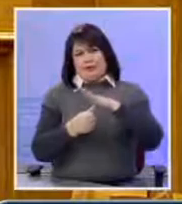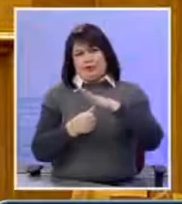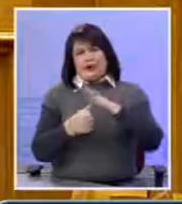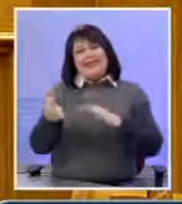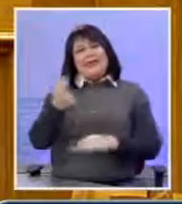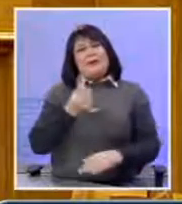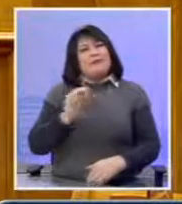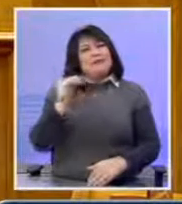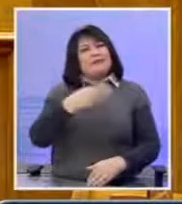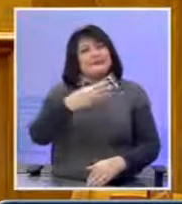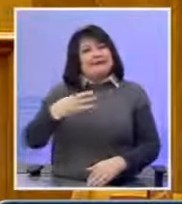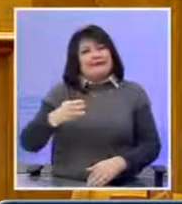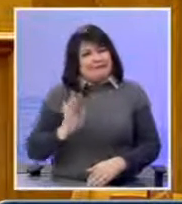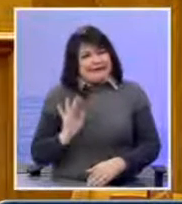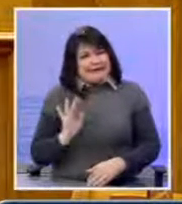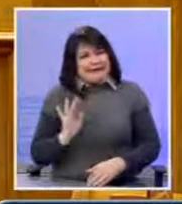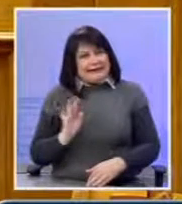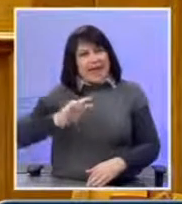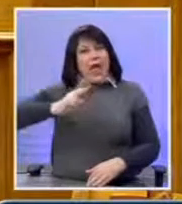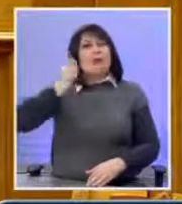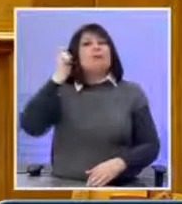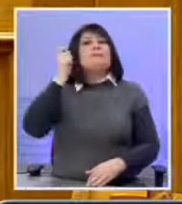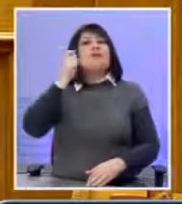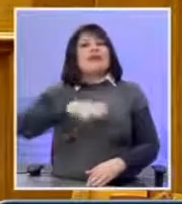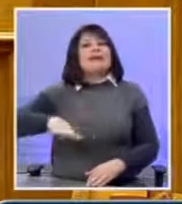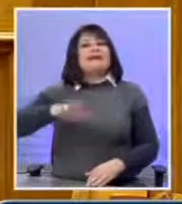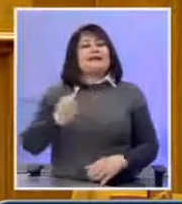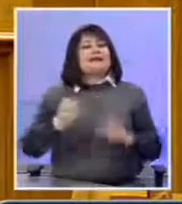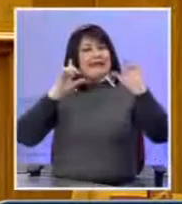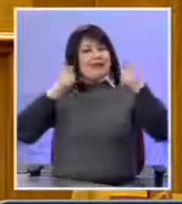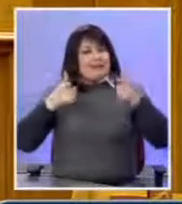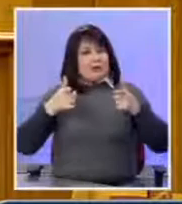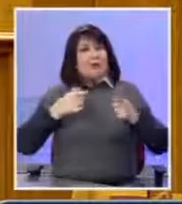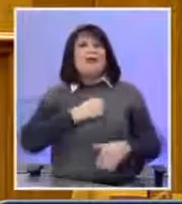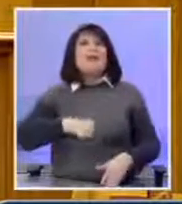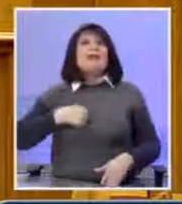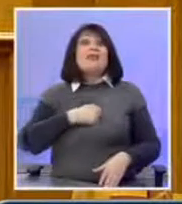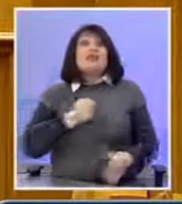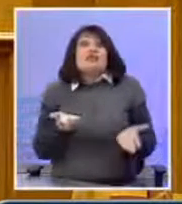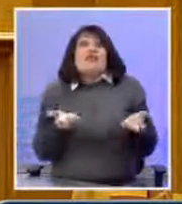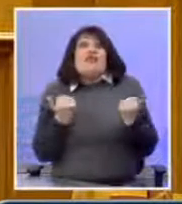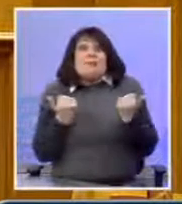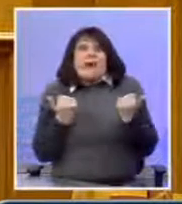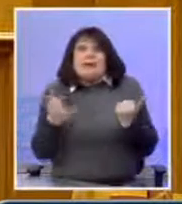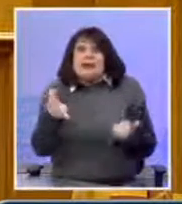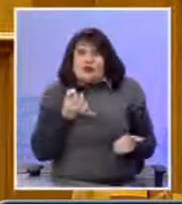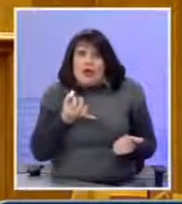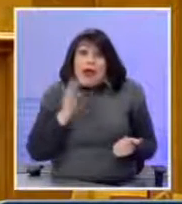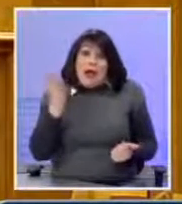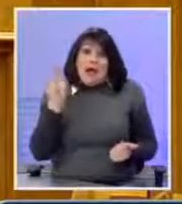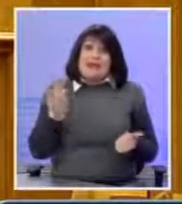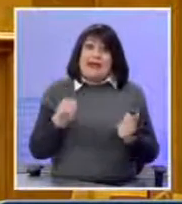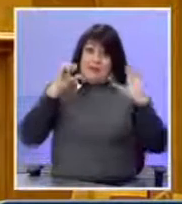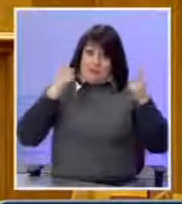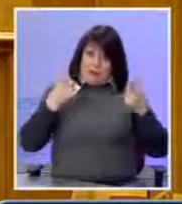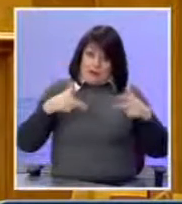βουλευτής του ΣΥΡΙΖΑ. Η αντιπολιτευτική τακτική της Νέας Δημοκρατίας δυστυχώς είναι ανύπαρκτη. Εάν η Νέα Δημοκρατία